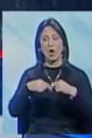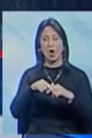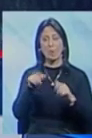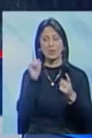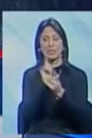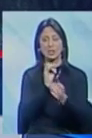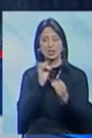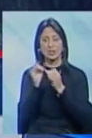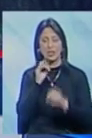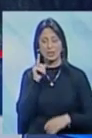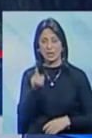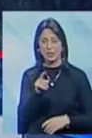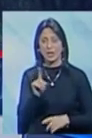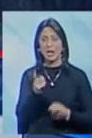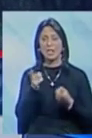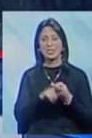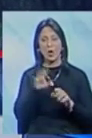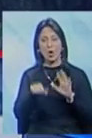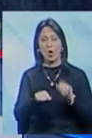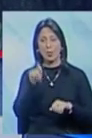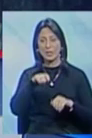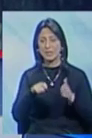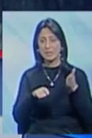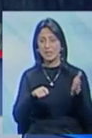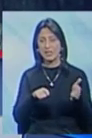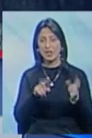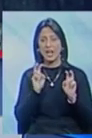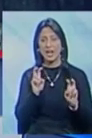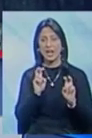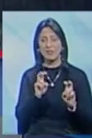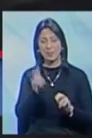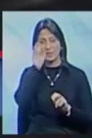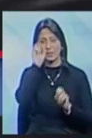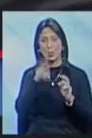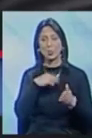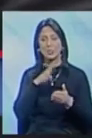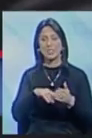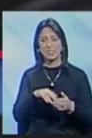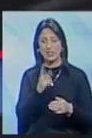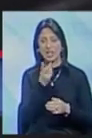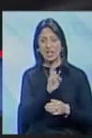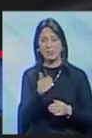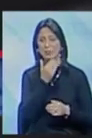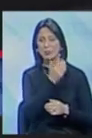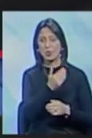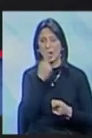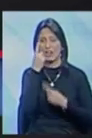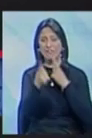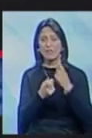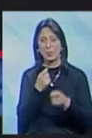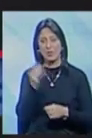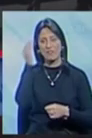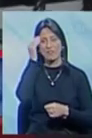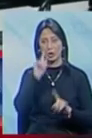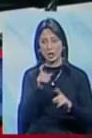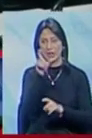კომიტეტის წარმომადგენლების შეხვედრაზე. რაც შეეხება ოკუპირებული ცხინვალის ეგრეთ წოდებული სახელმწიფო უსაფრთხოების კომიტეტის მიერ გავრცელებულ ინფორმაციას,